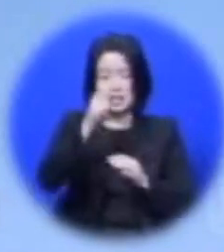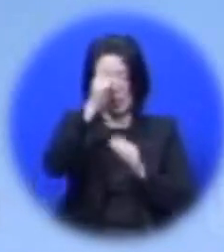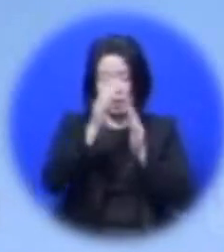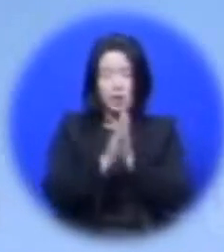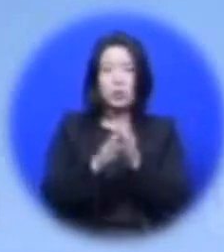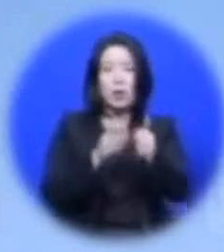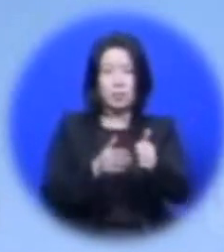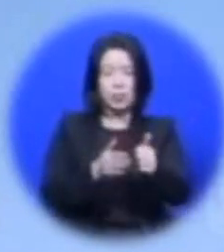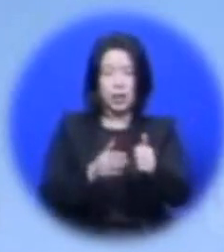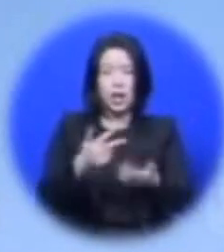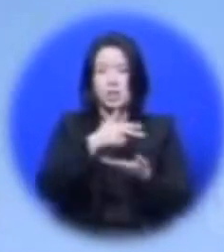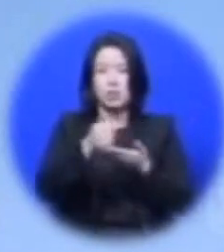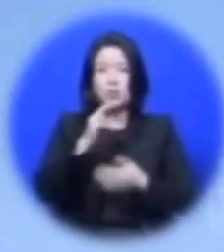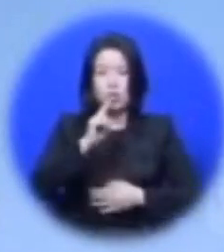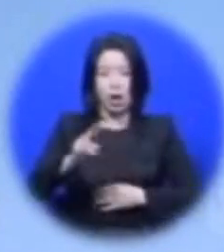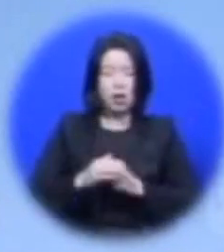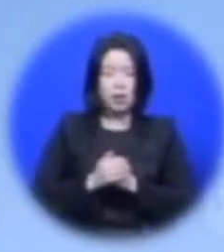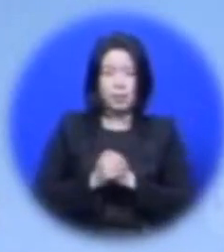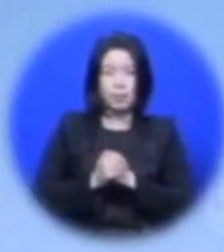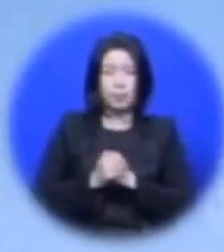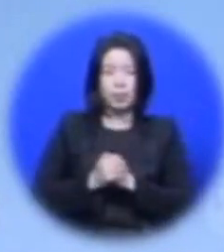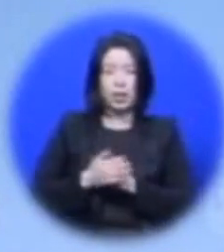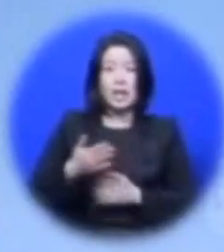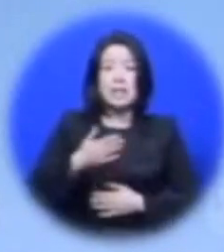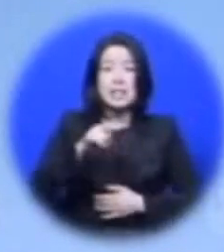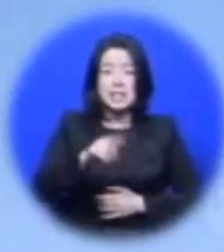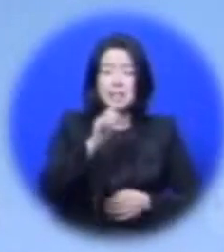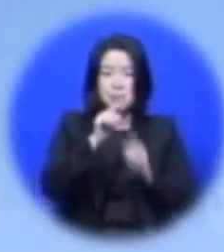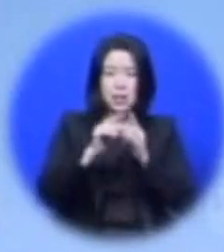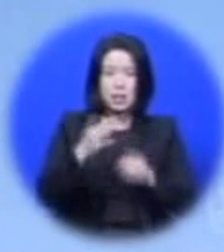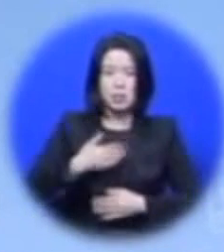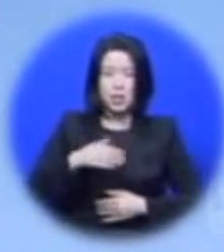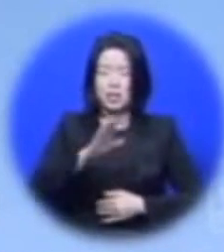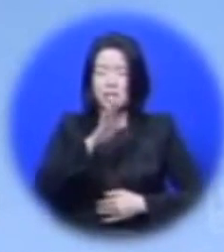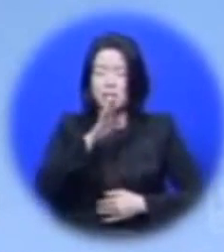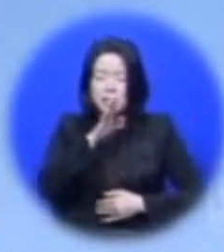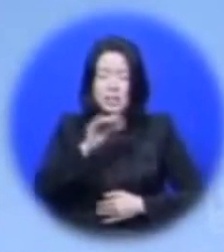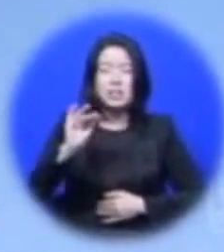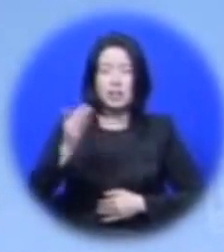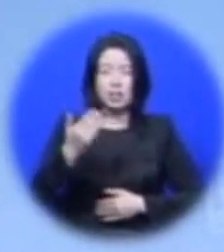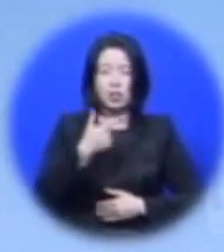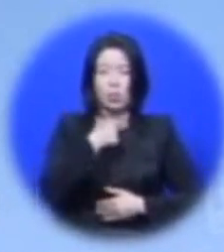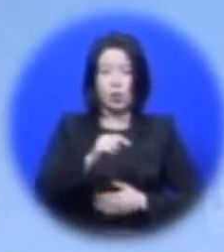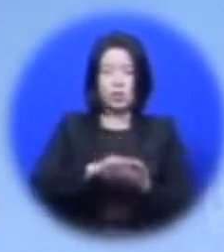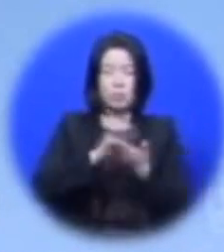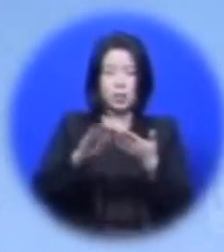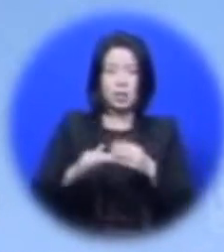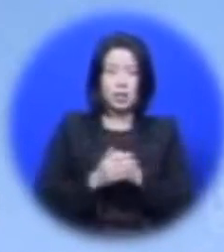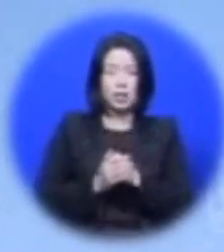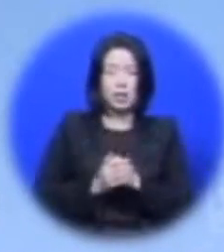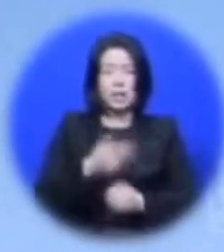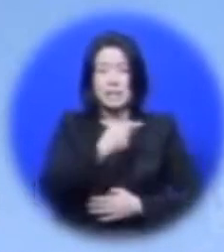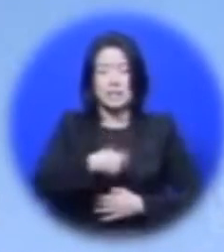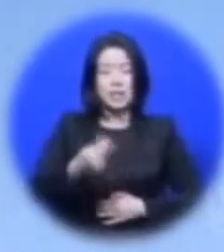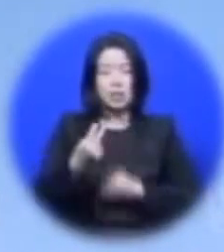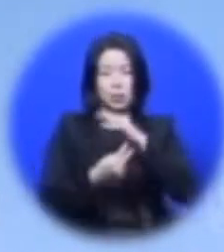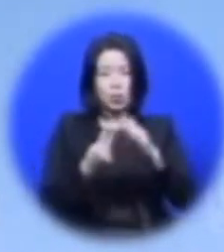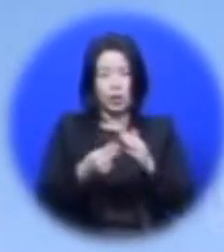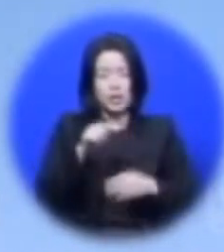기도하십시다. 주여, 제 이 말씀이 저에게 실제가 되기 원합니다. 사도 요한이